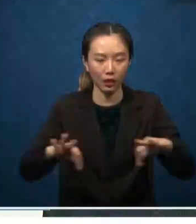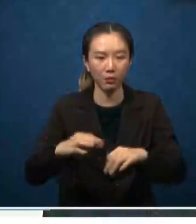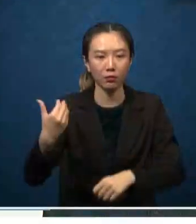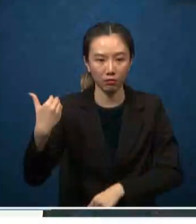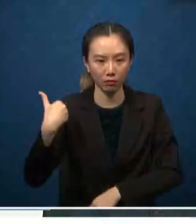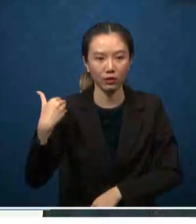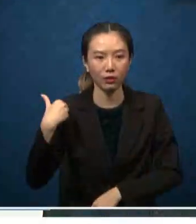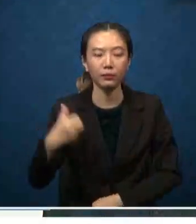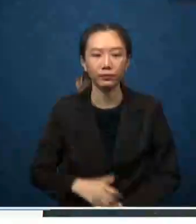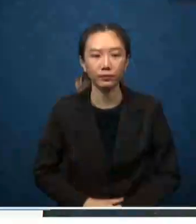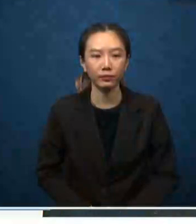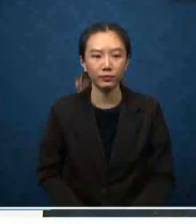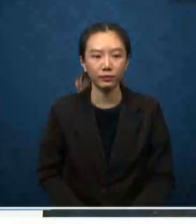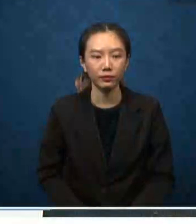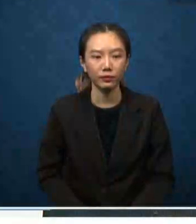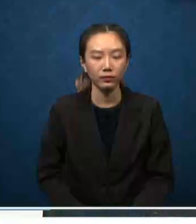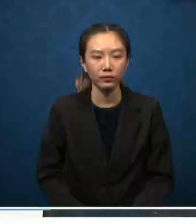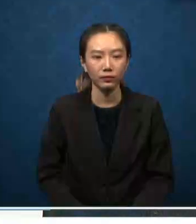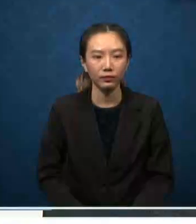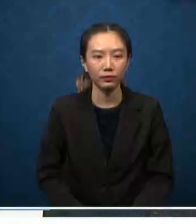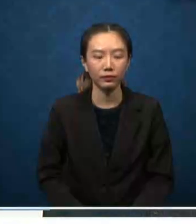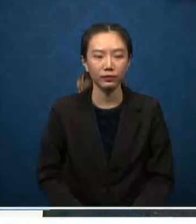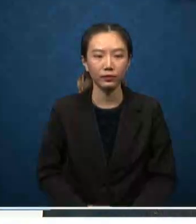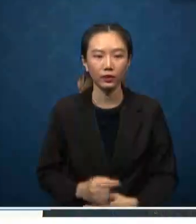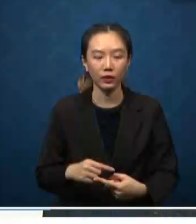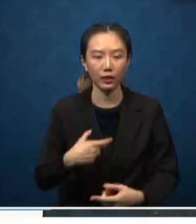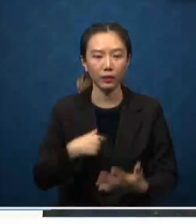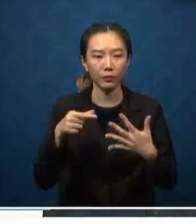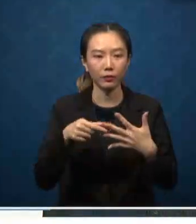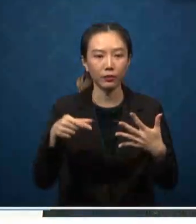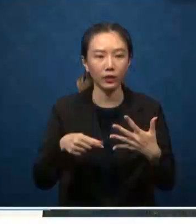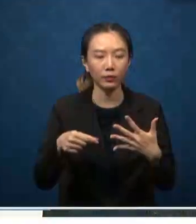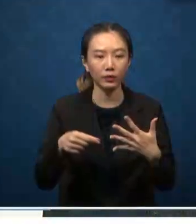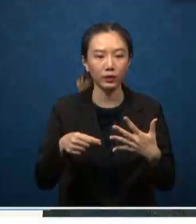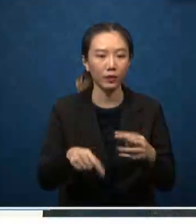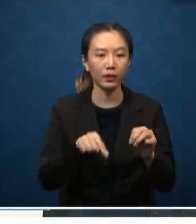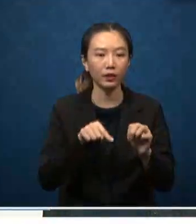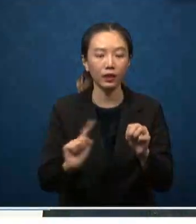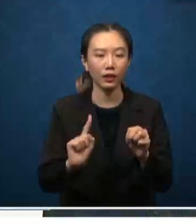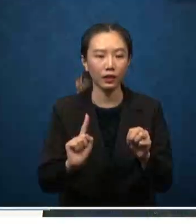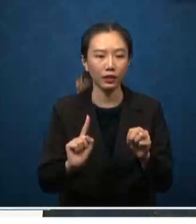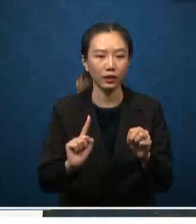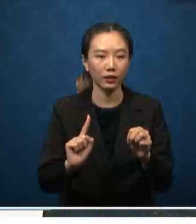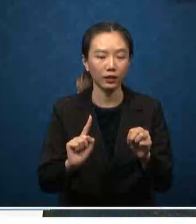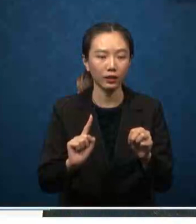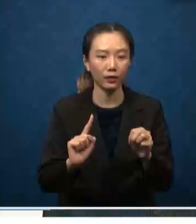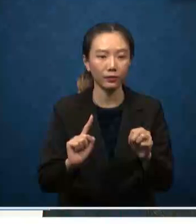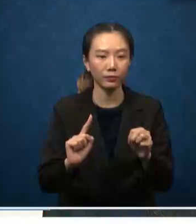มาตราแต่ผมอยากจะหยิบยกบางมาตราเพื่อเป็นข้อสังเก